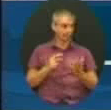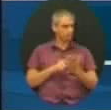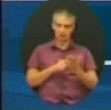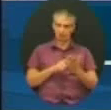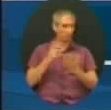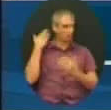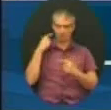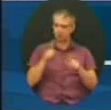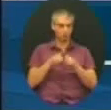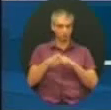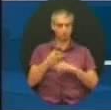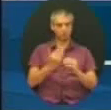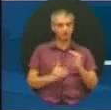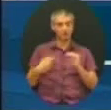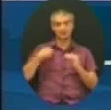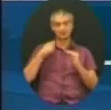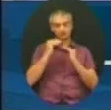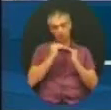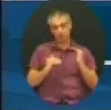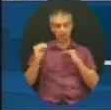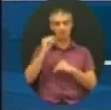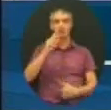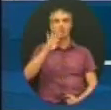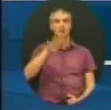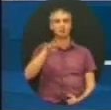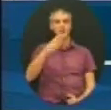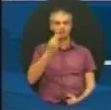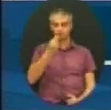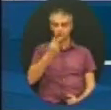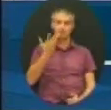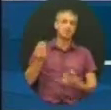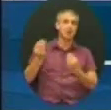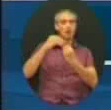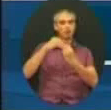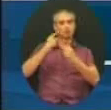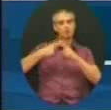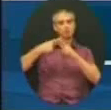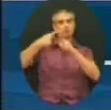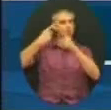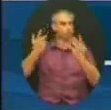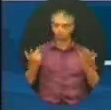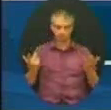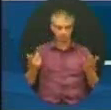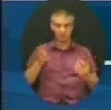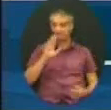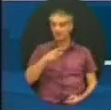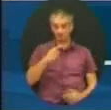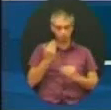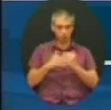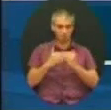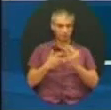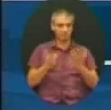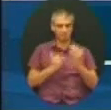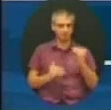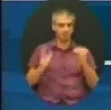מעולם לא היה כזה דבר שיעלו את הקצבה ל-4,000 שקל ויהיה עוד פעימות. וגם שסוף סוף גם